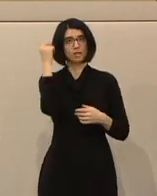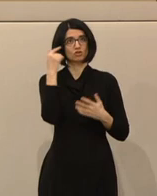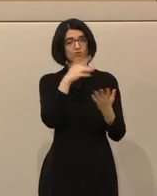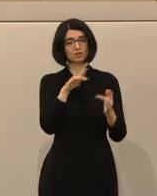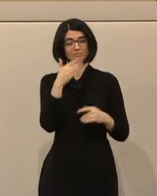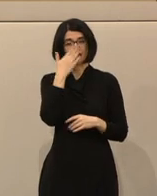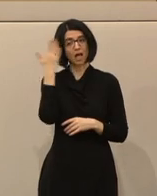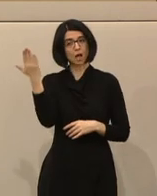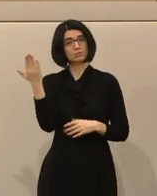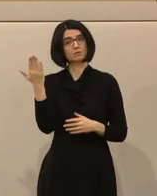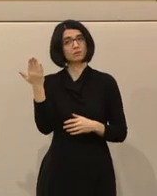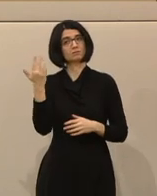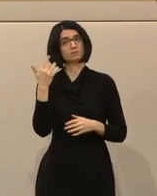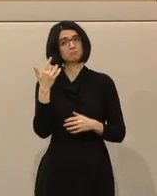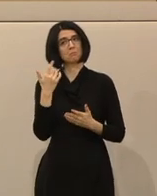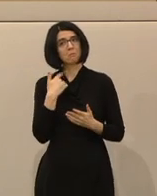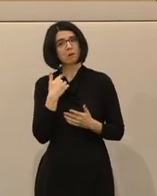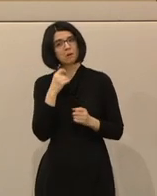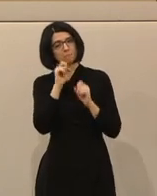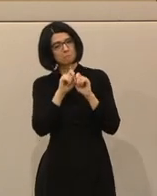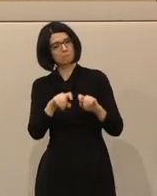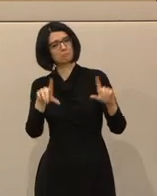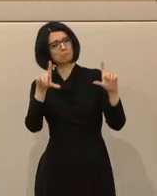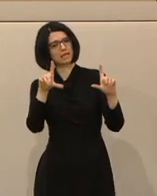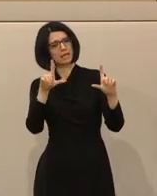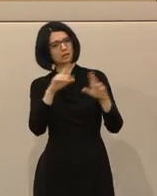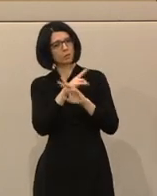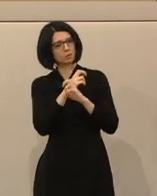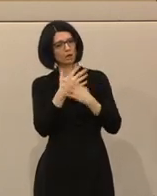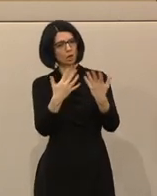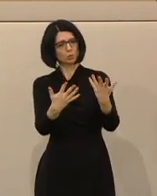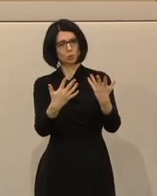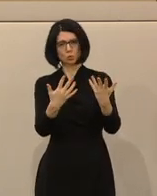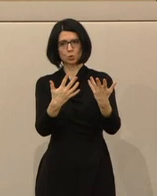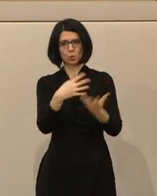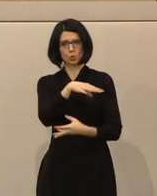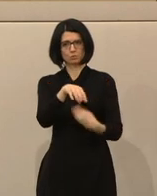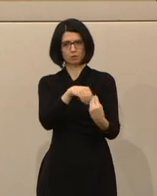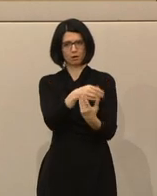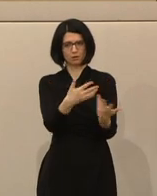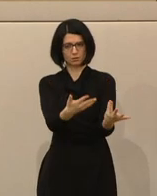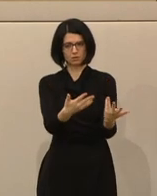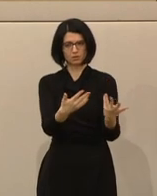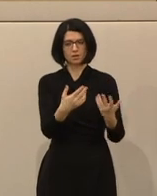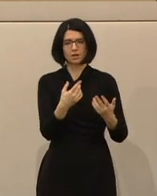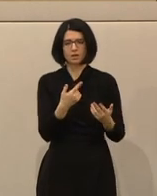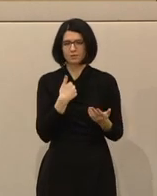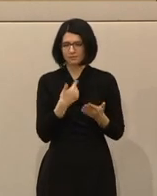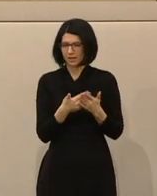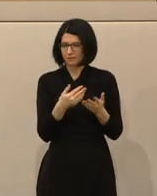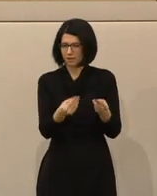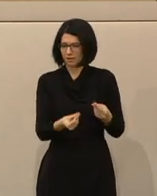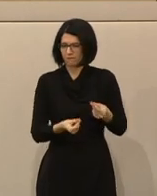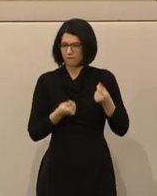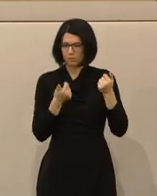vom Ausland her ein bestimmtes Bild der Vorkommnisse bei uns bekommen, das Gefühl haben, dem Rechtsstaat